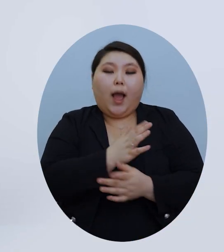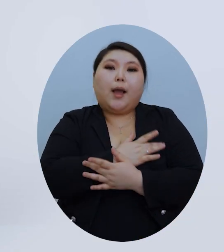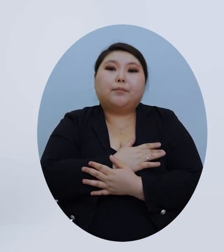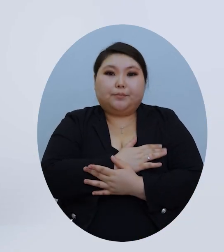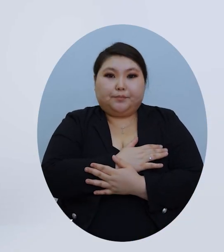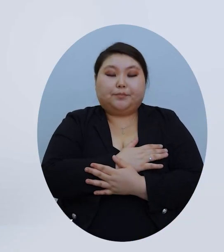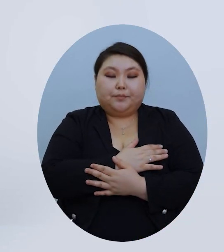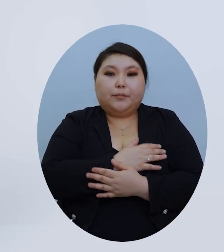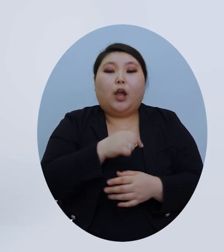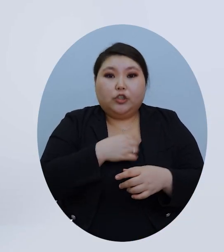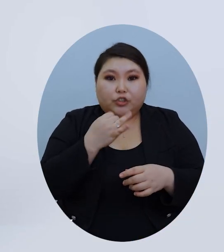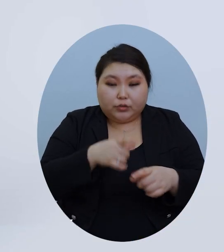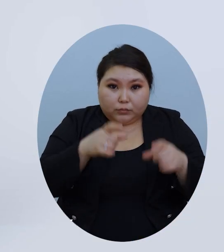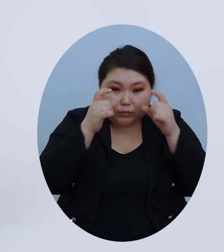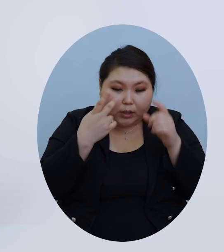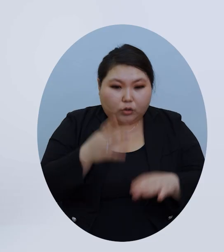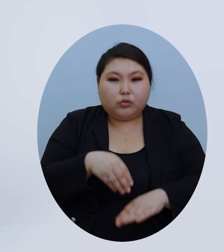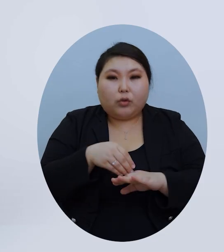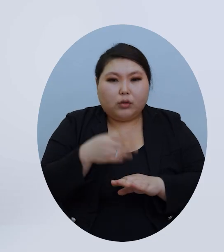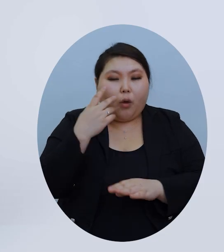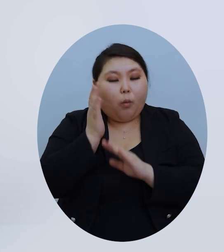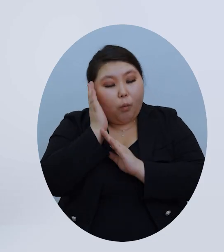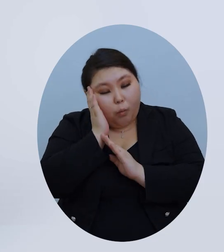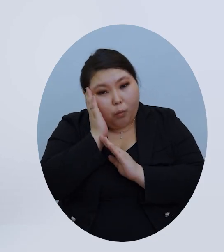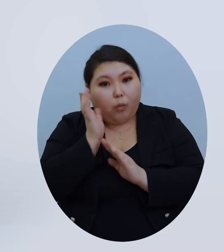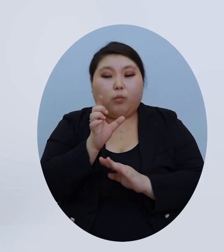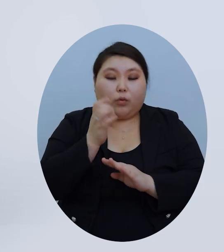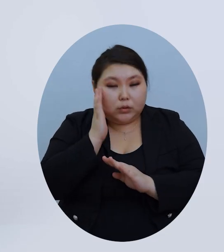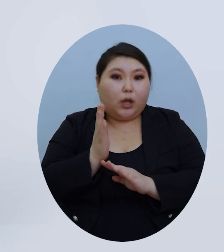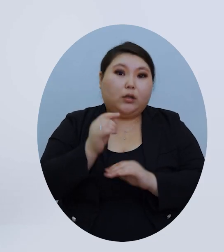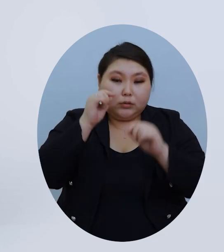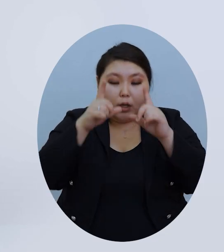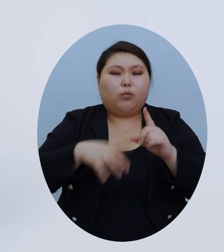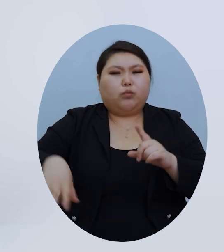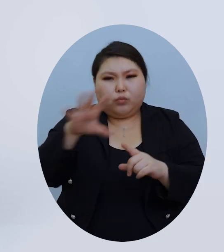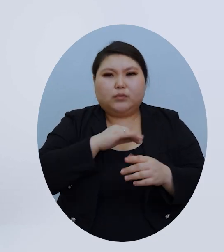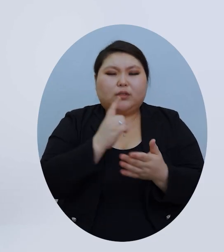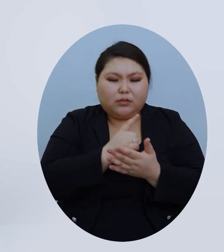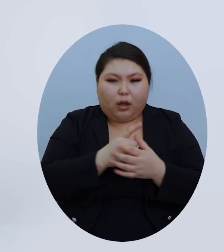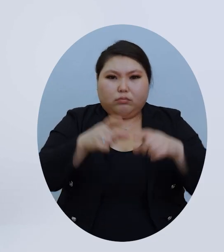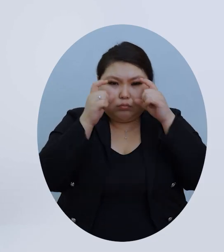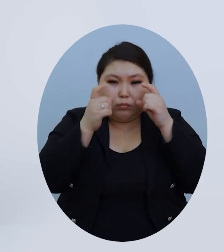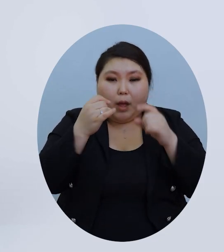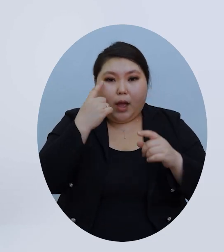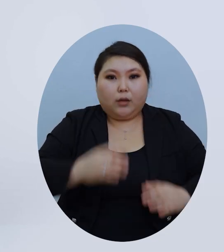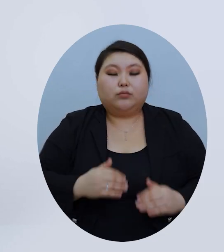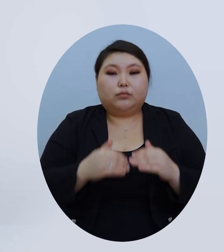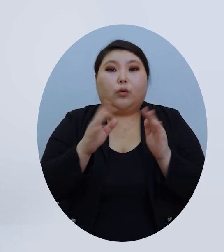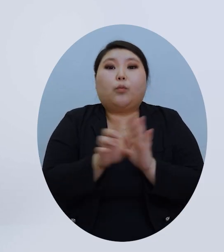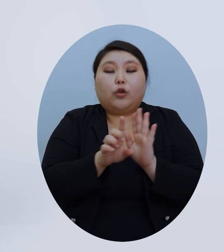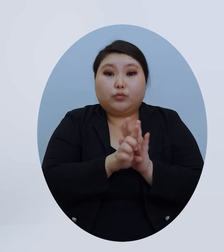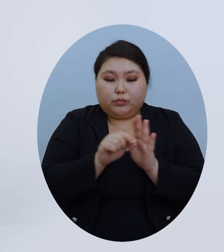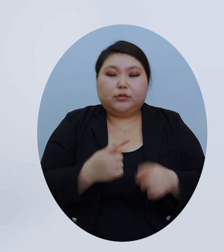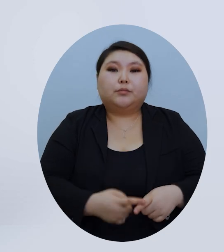буюу унтахаас бусад үед сэрүүн байх бүхэл хугацаанд зөөснээр хараа хөгжих боломж төдий чинээ нэмэгддэг. Шил